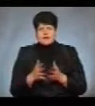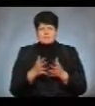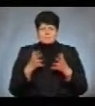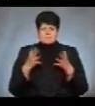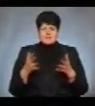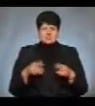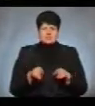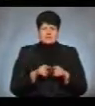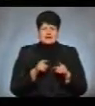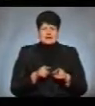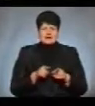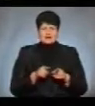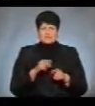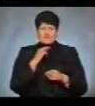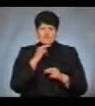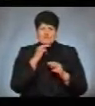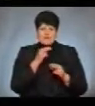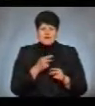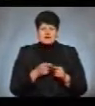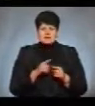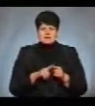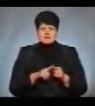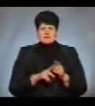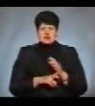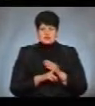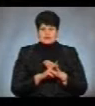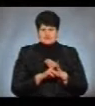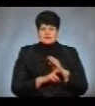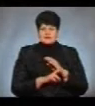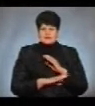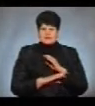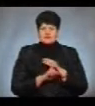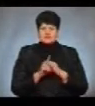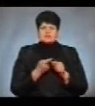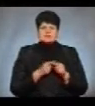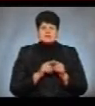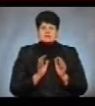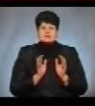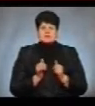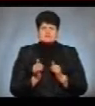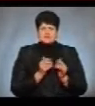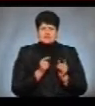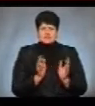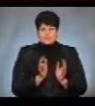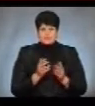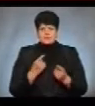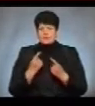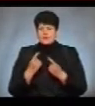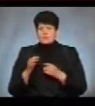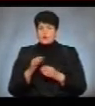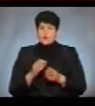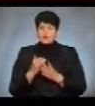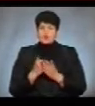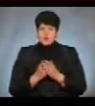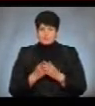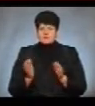така прискіпила увага саме до дерев'яних церков, щоб забезпечити їхнє збереження. Все-таки, якщо ми говоримо про програму збереження